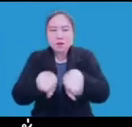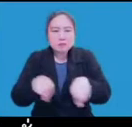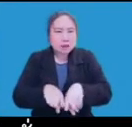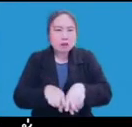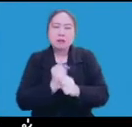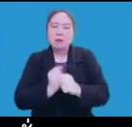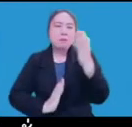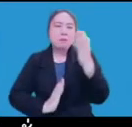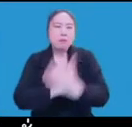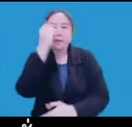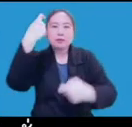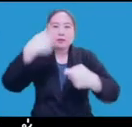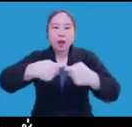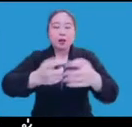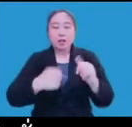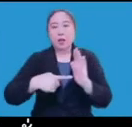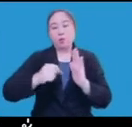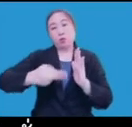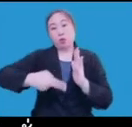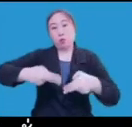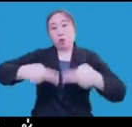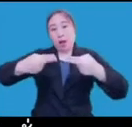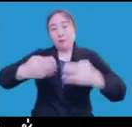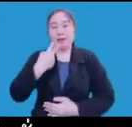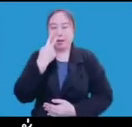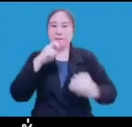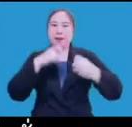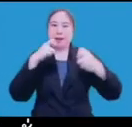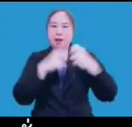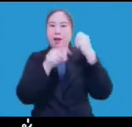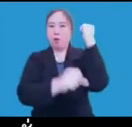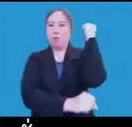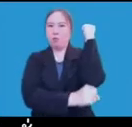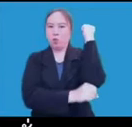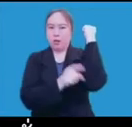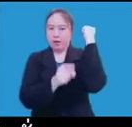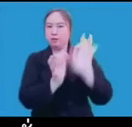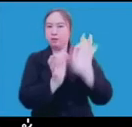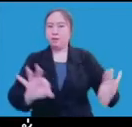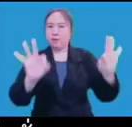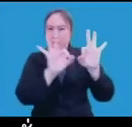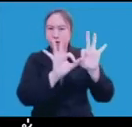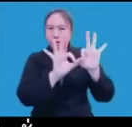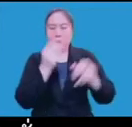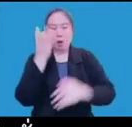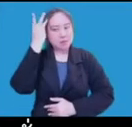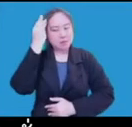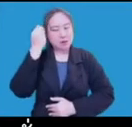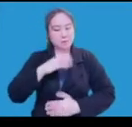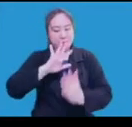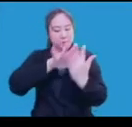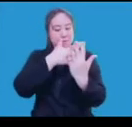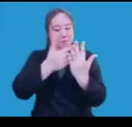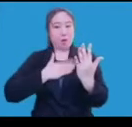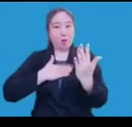ประสบความสำเร็จได้ยากสมุทรสงครามเนี่ยเห็นว่าปัญหาความยากจนเนี่ย เป็นปัญหาสำคัญเพราะว่าแนวคิดเชิงนโยบายของจังหวั